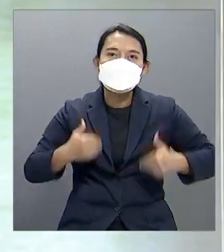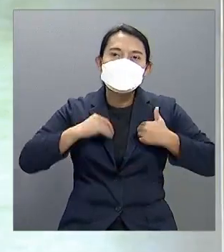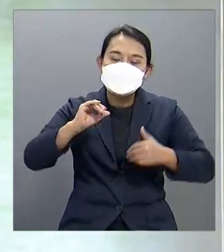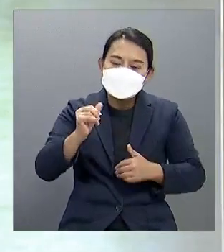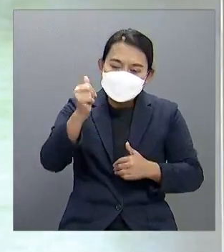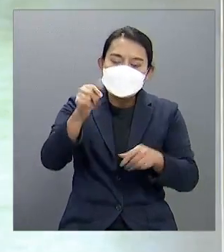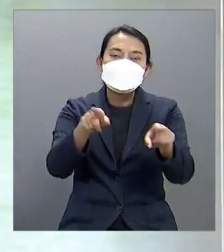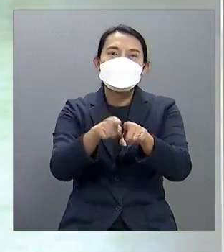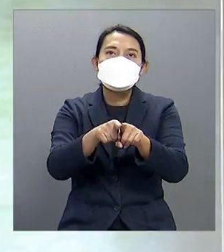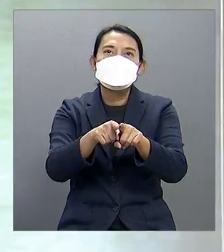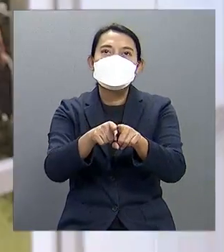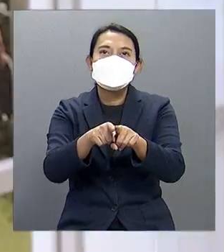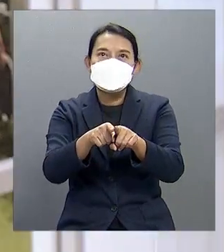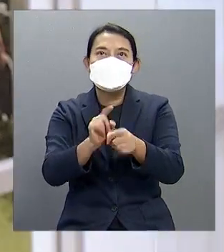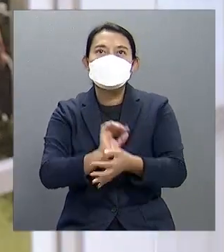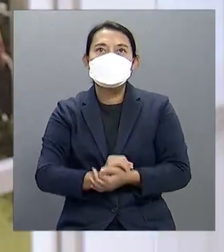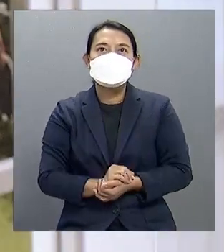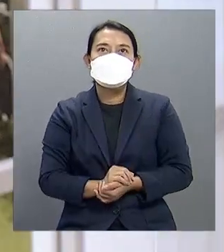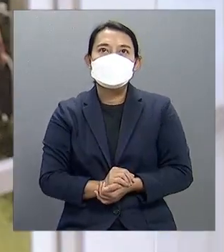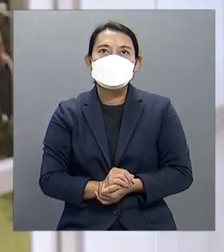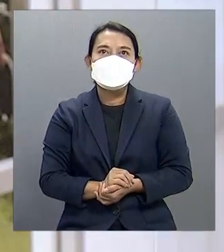ช่นเดียวกันนะคะคุณต๊อบ ใช่ อะไรนะฮะ